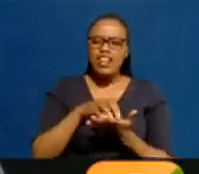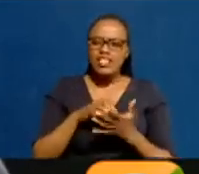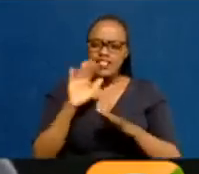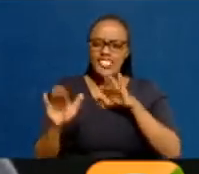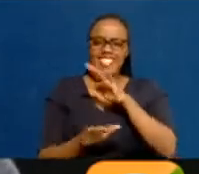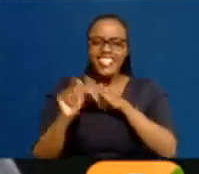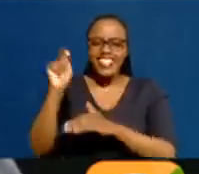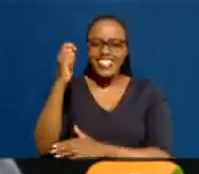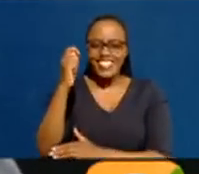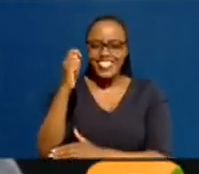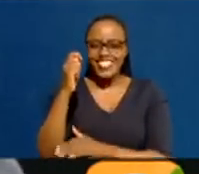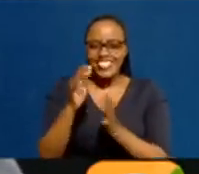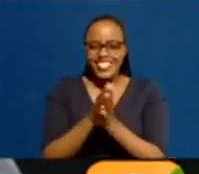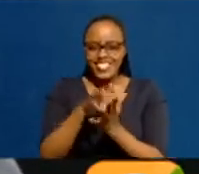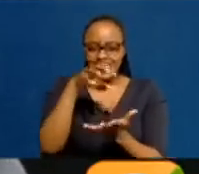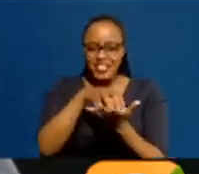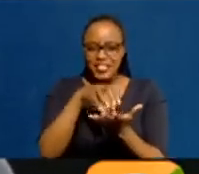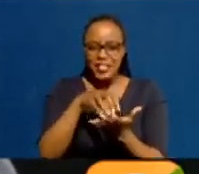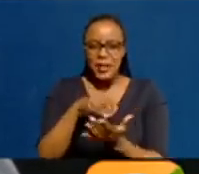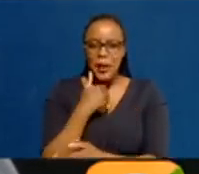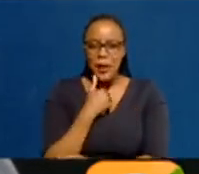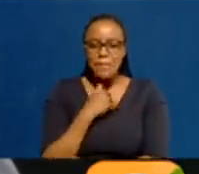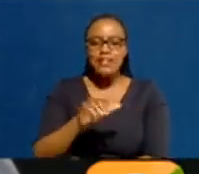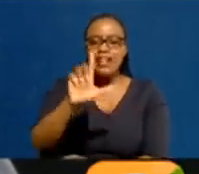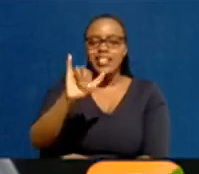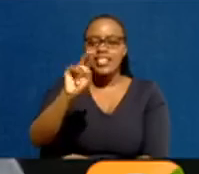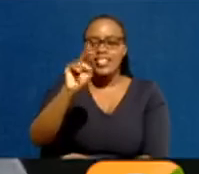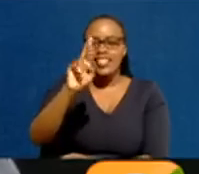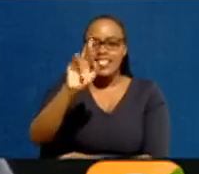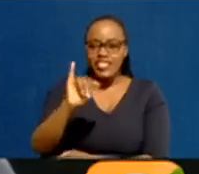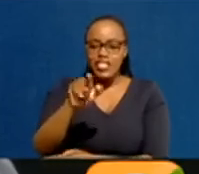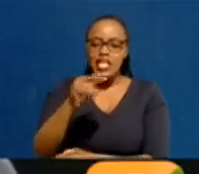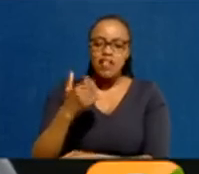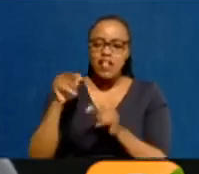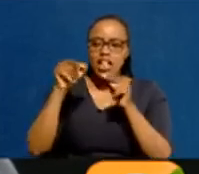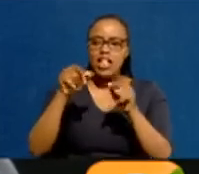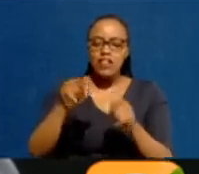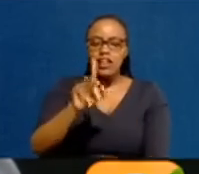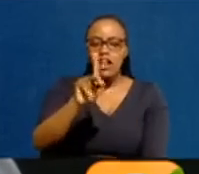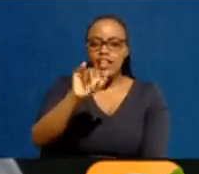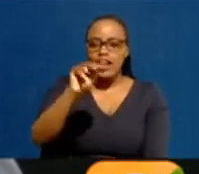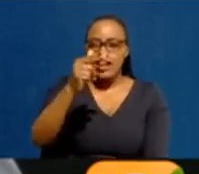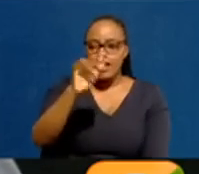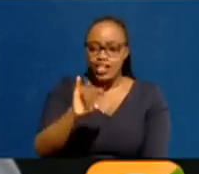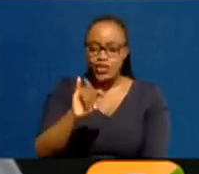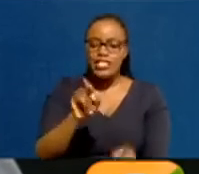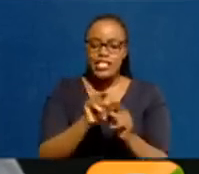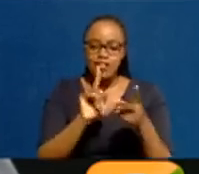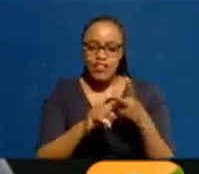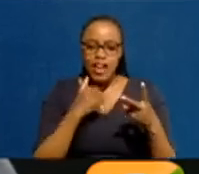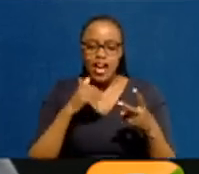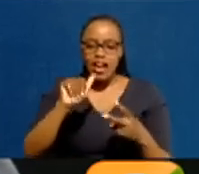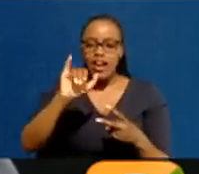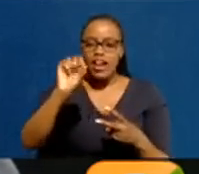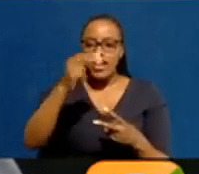rais. Kesi iko na Mithika Linturi ni ya kuwekelewa. Aliwekelewa na huyu George Kinoti. Kesi iko na huyu Aisha Juma